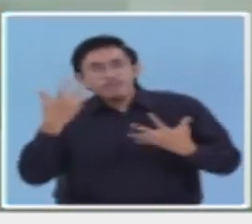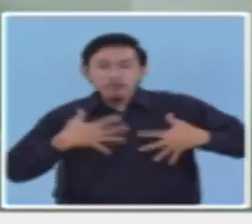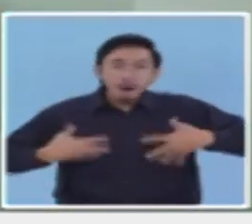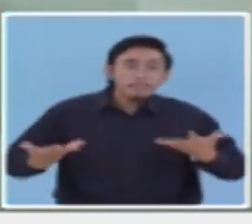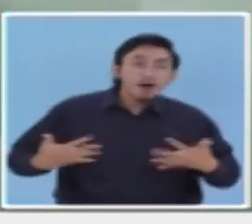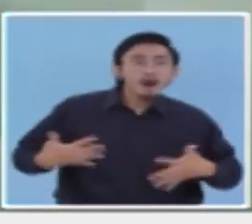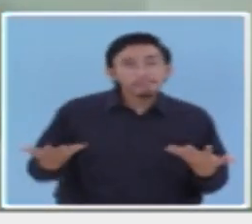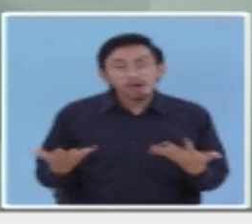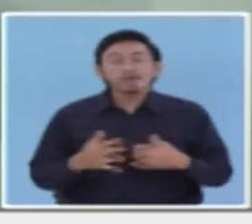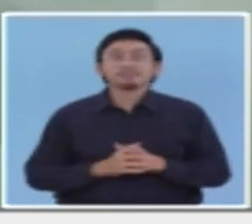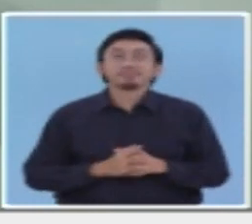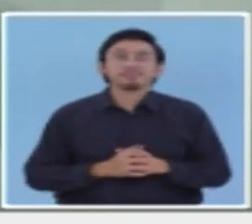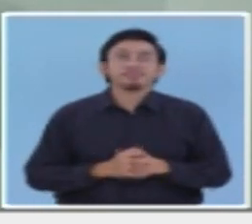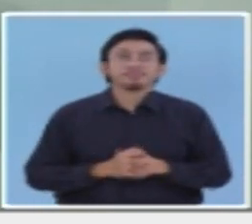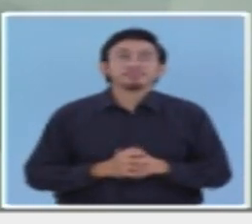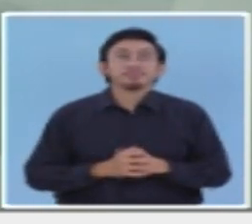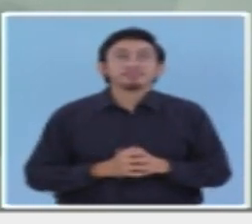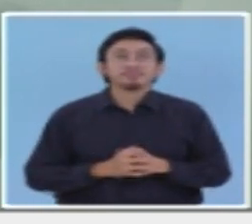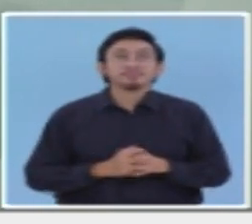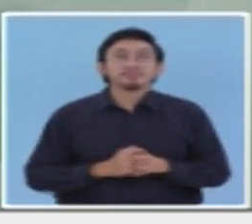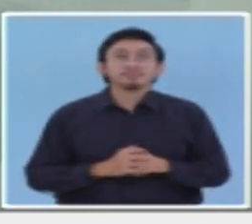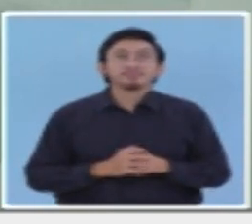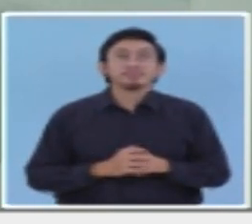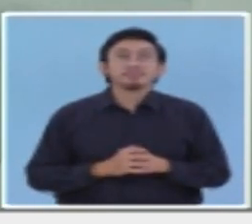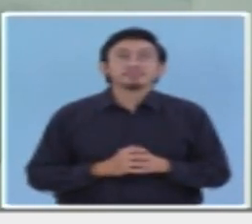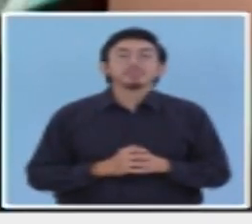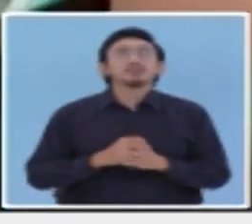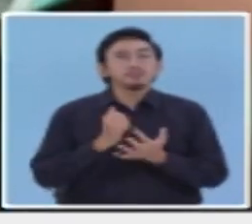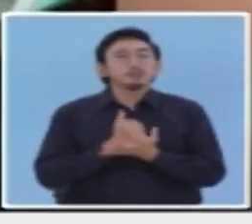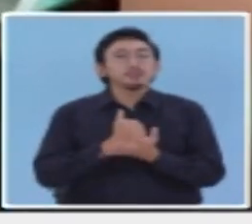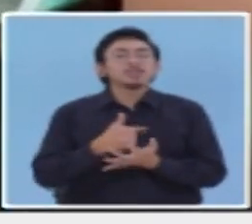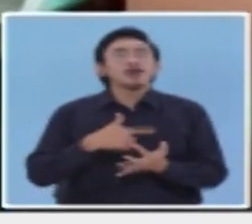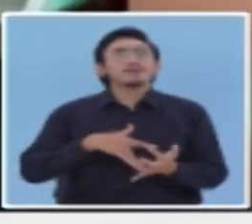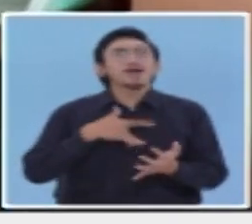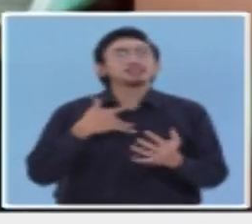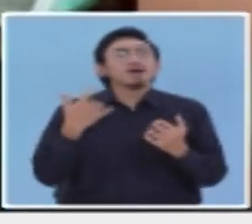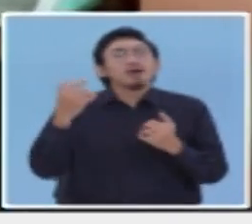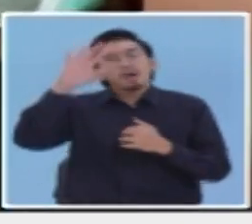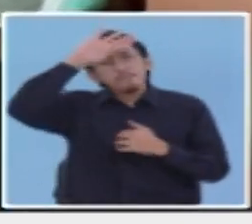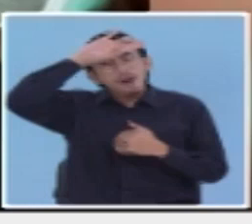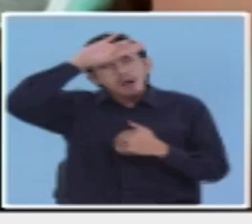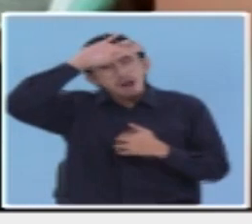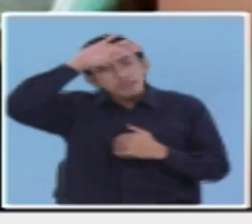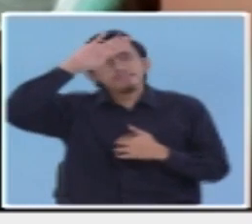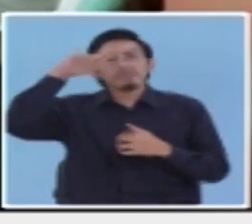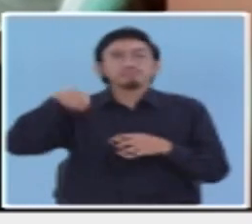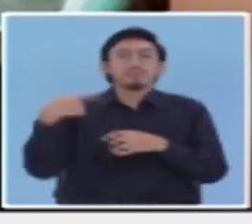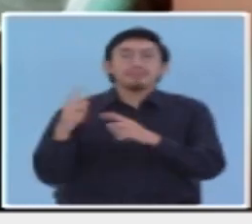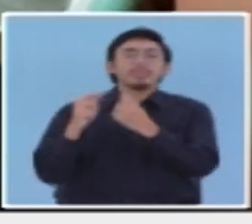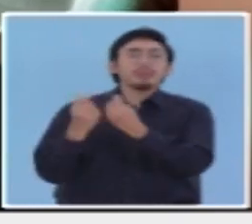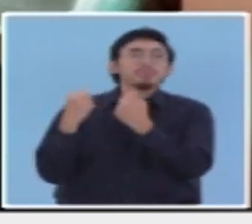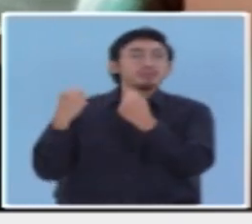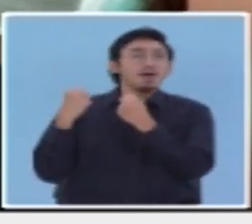tuh sering ya, jadi kayak sedang demam, tuh lagi menggigil, kadang tim medis tuh menyelimuti saya, terus